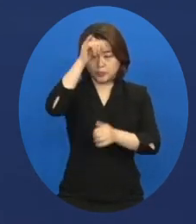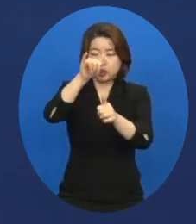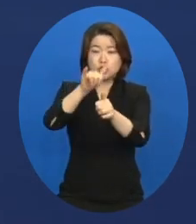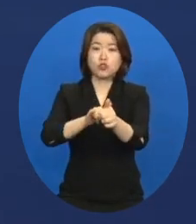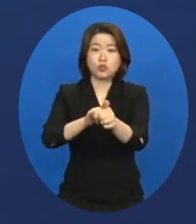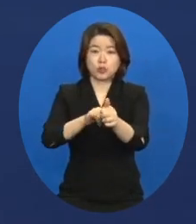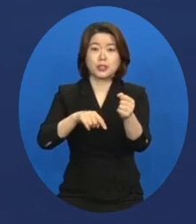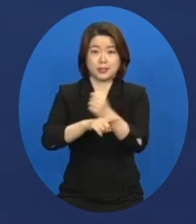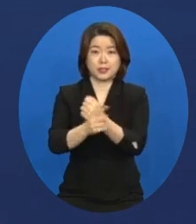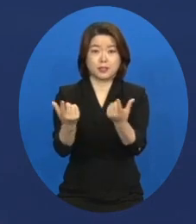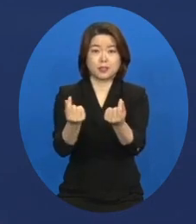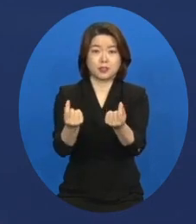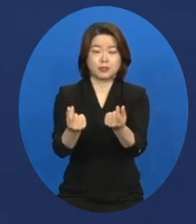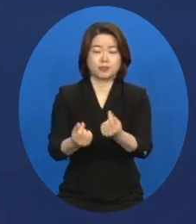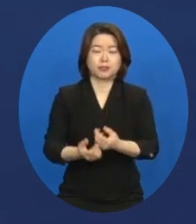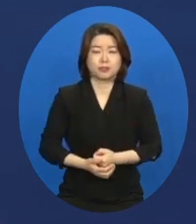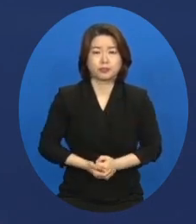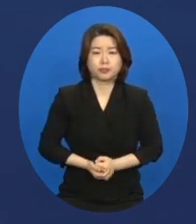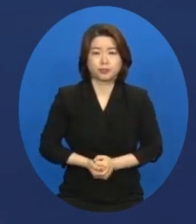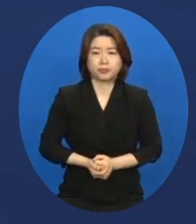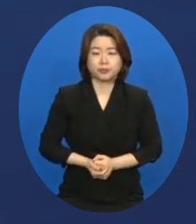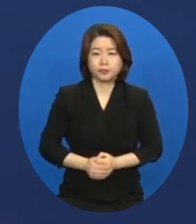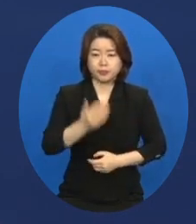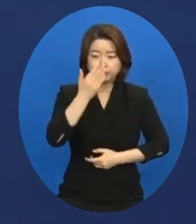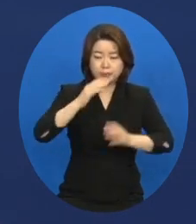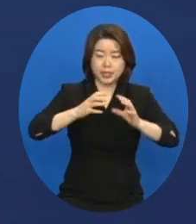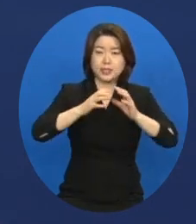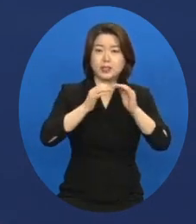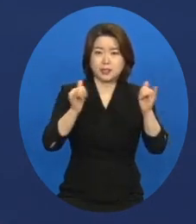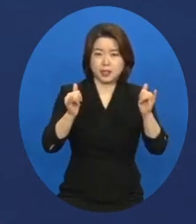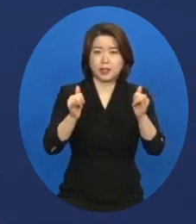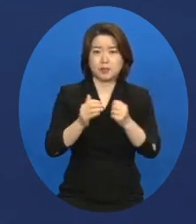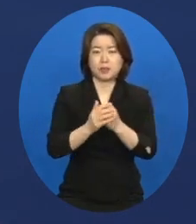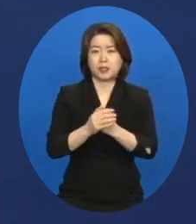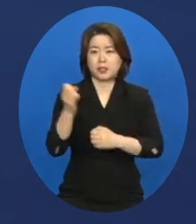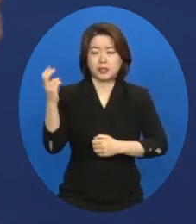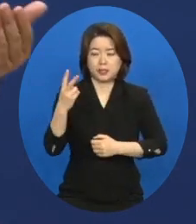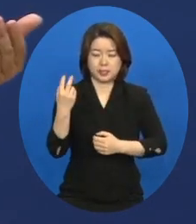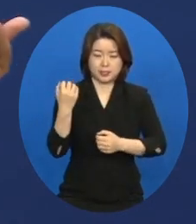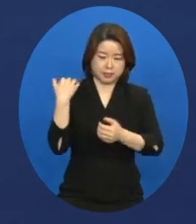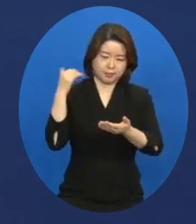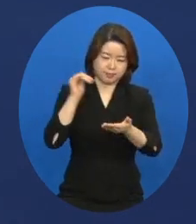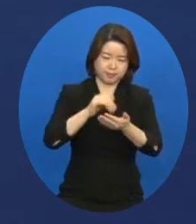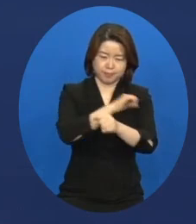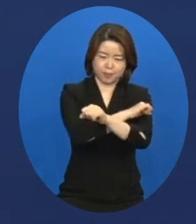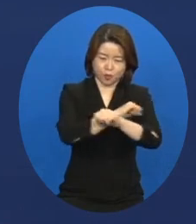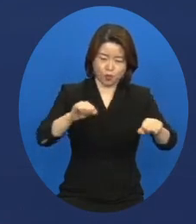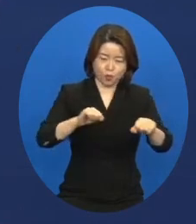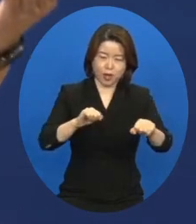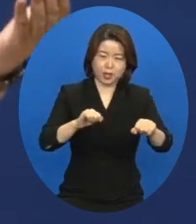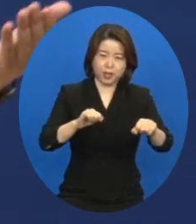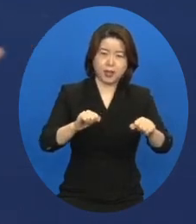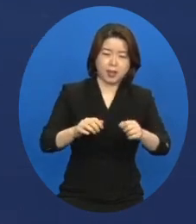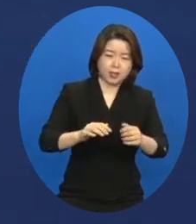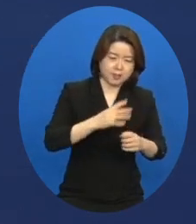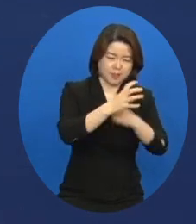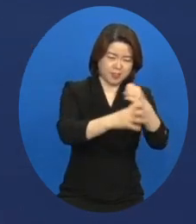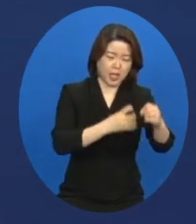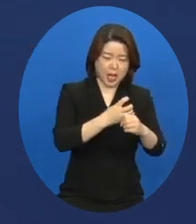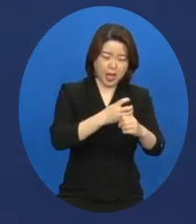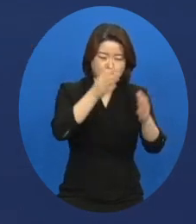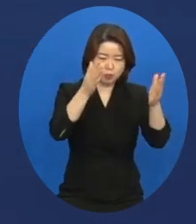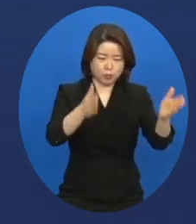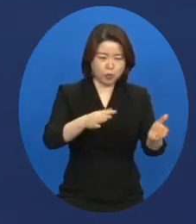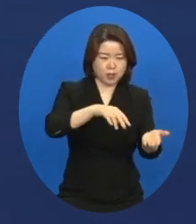충성스러웠다는 뜻이 그렇습니다. 이스라엘 백성들이 다시 광야로 돌아가서 40년 동안 광야를 헤맬